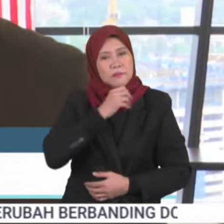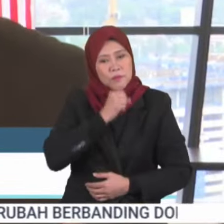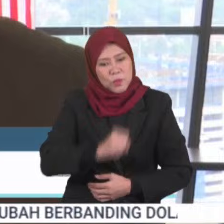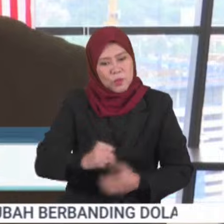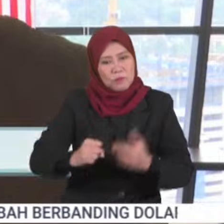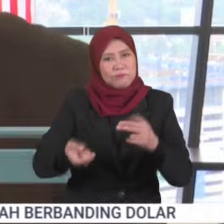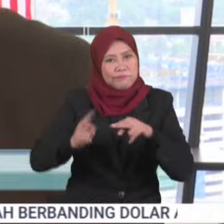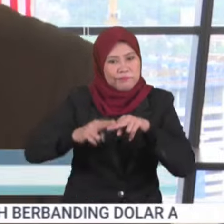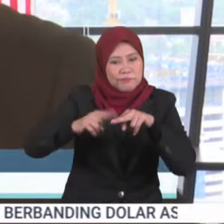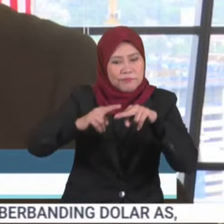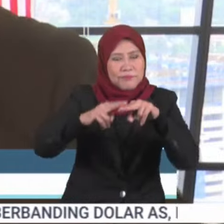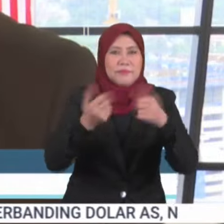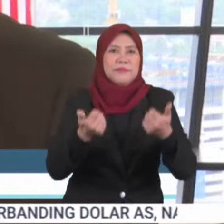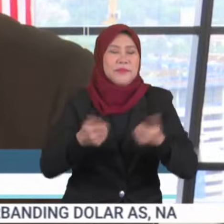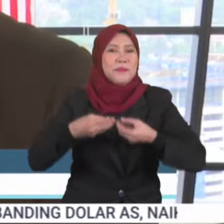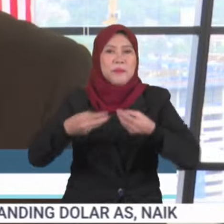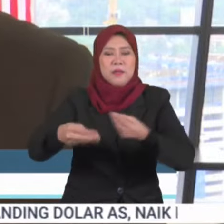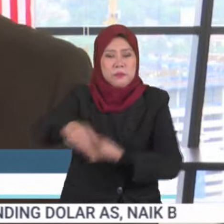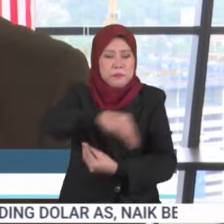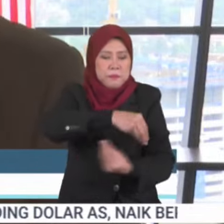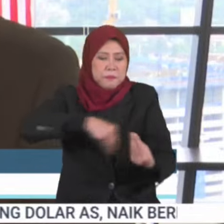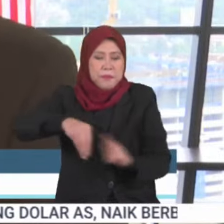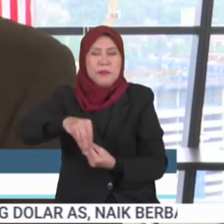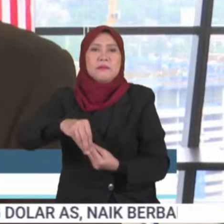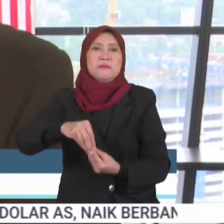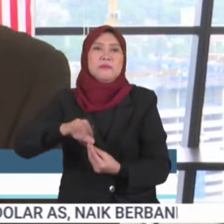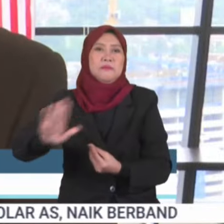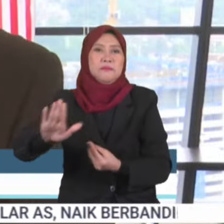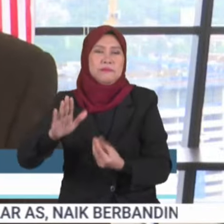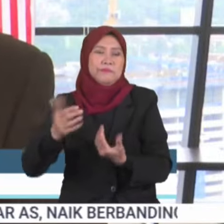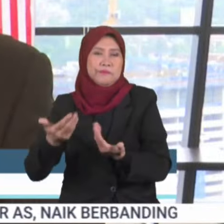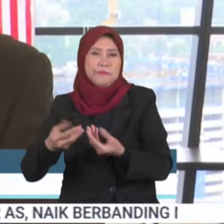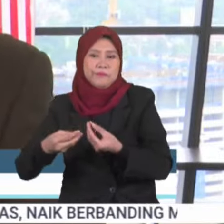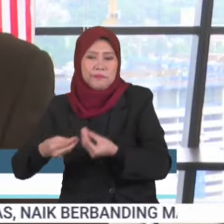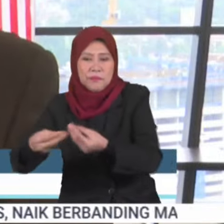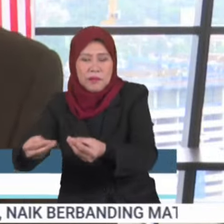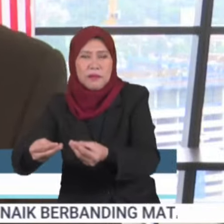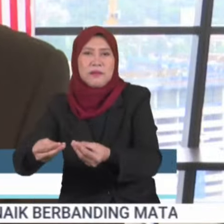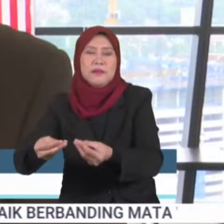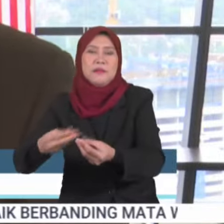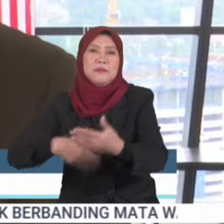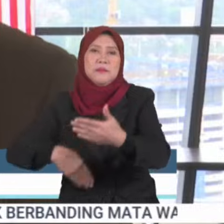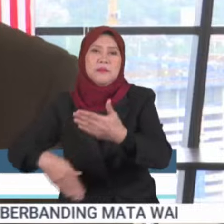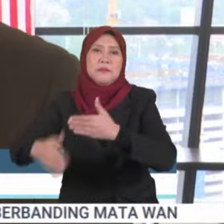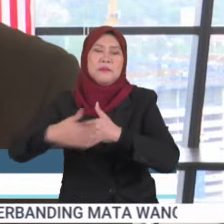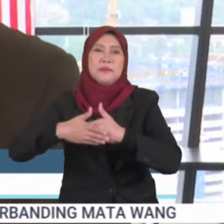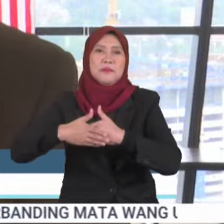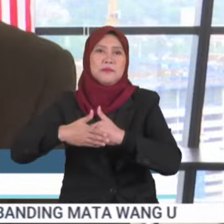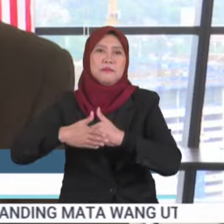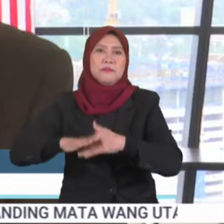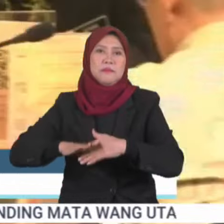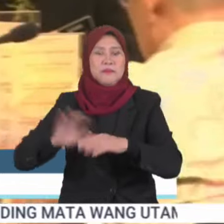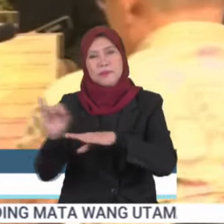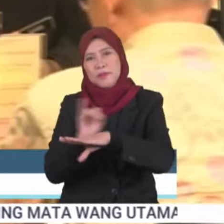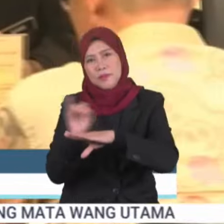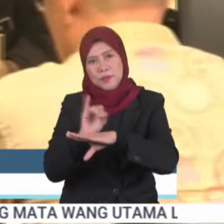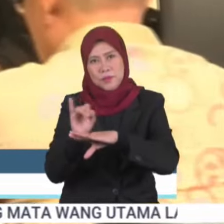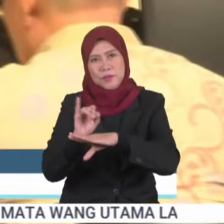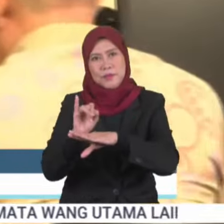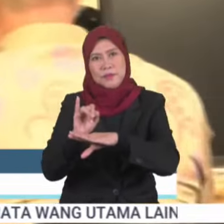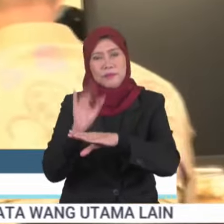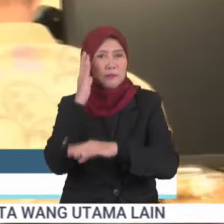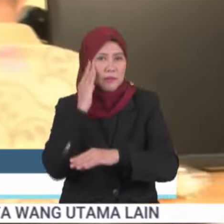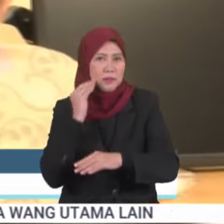tertentu untuk dia memberi semula, to give back to the nation, untuk beri semula kepada industri atau negara. Jadi dalam kes